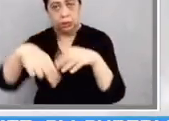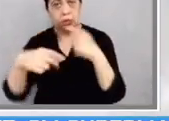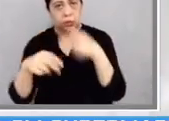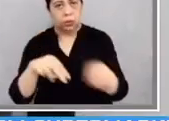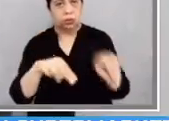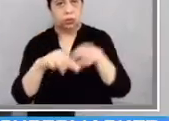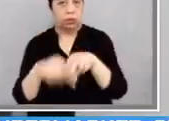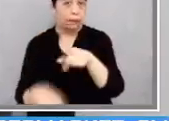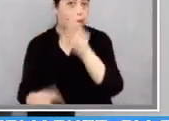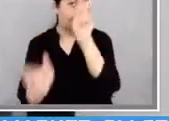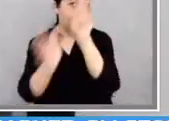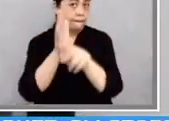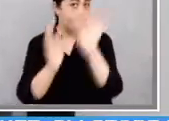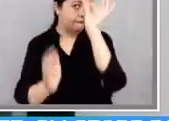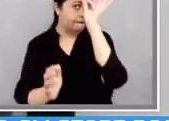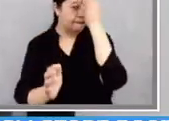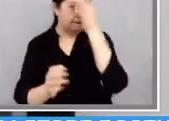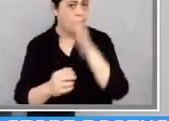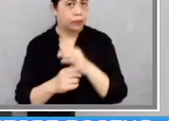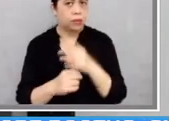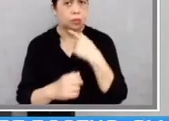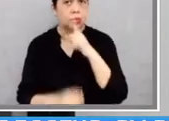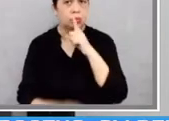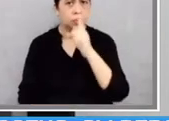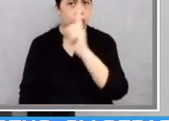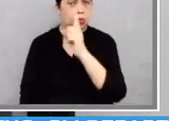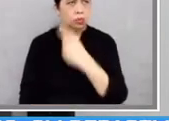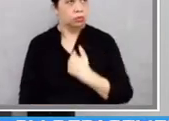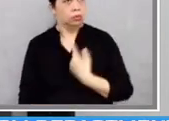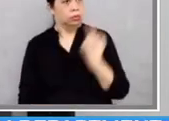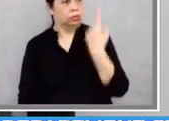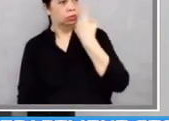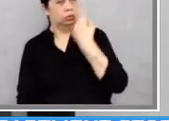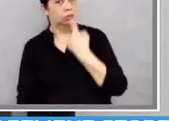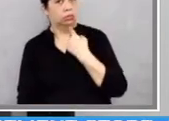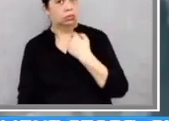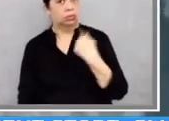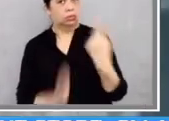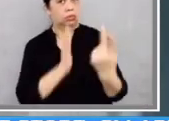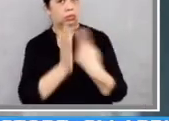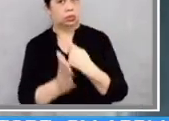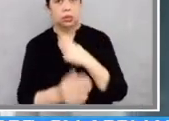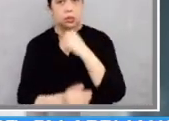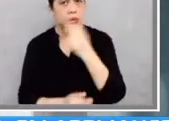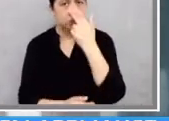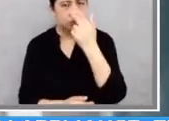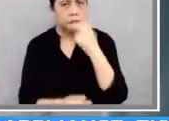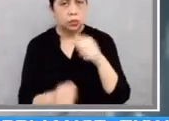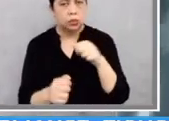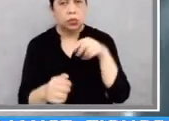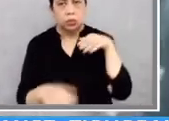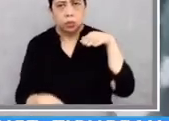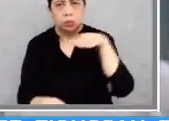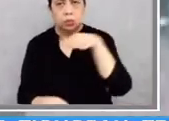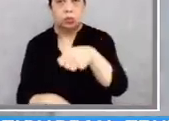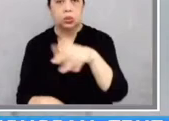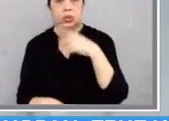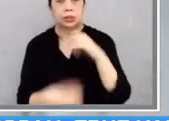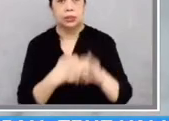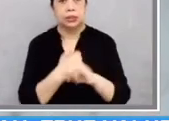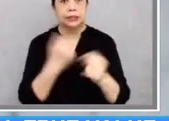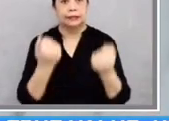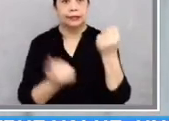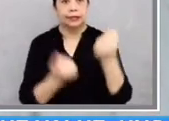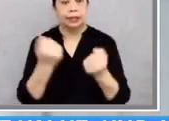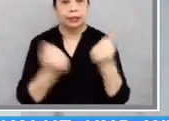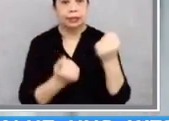siya. Kinabahan talaga ako, natakot talaga ako kasi nga hindi na biro yung tuli niya. Gait naman ng jeep ni driver na si Marwen Areglado